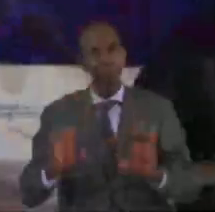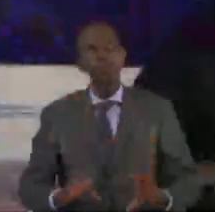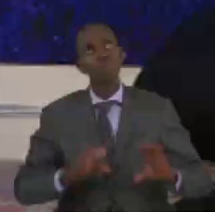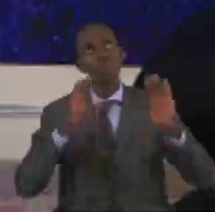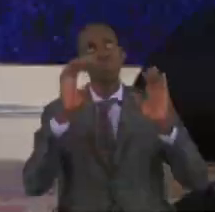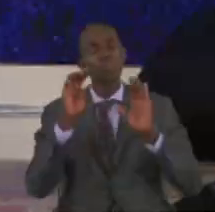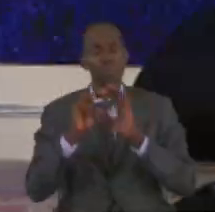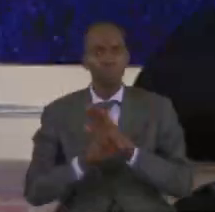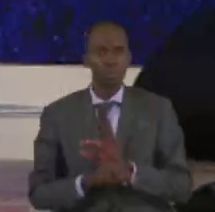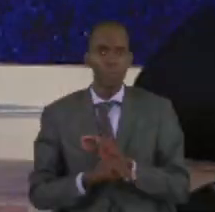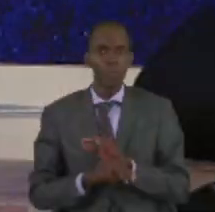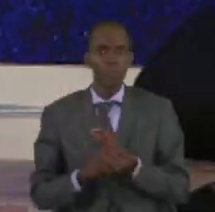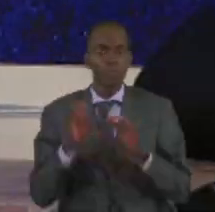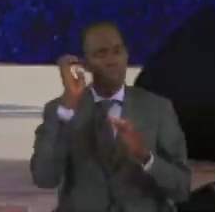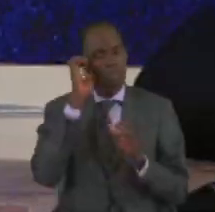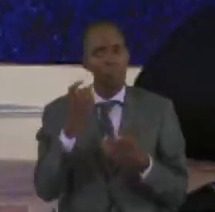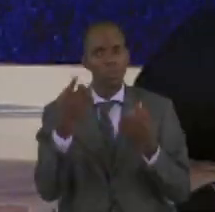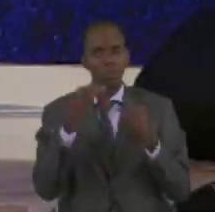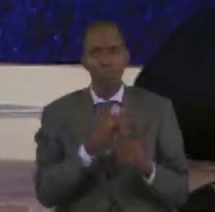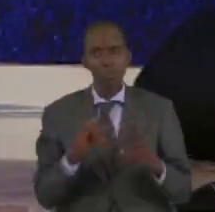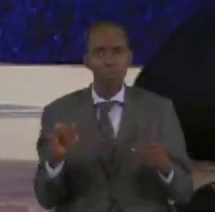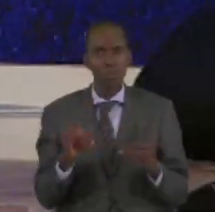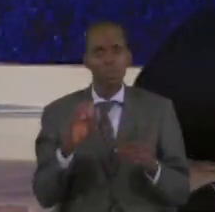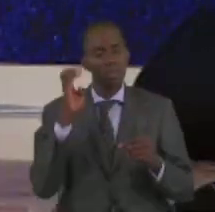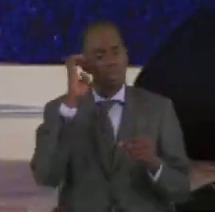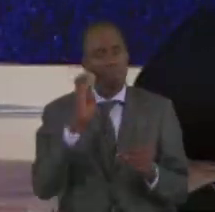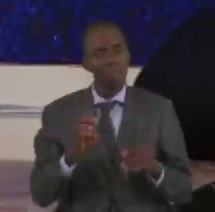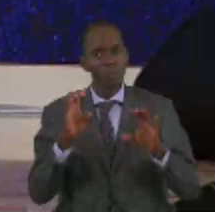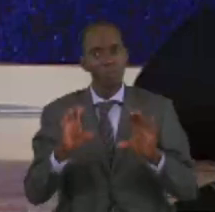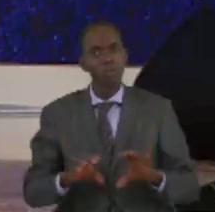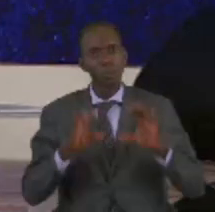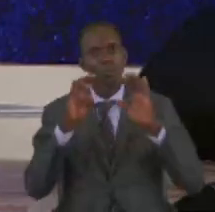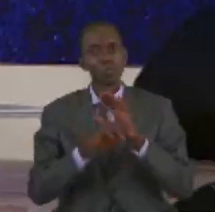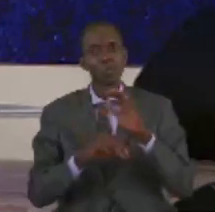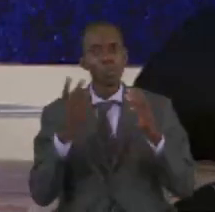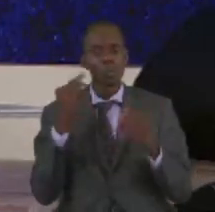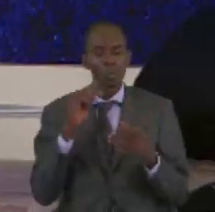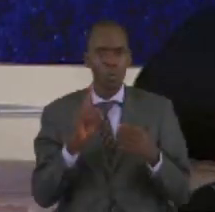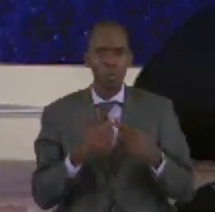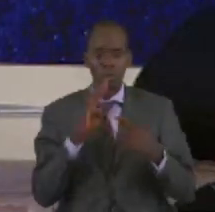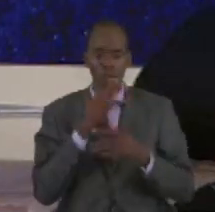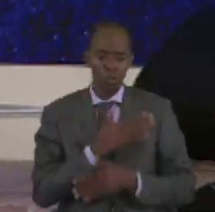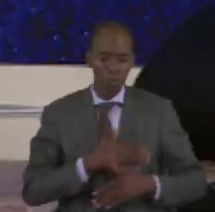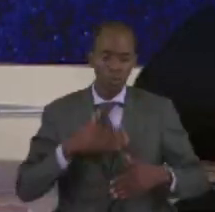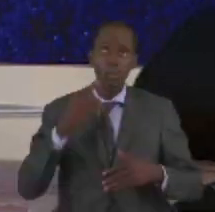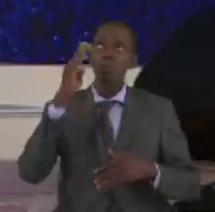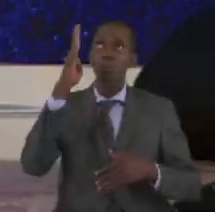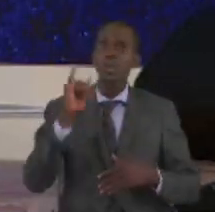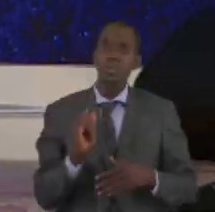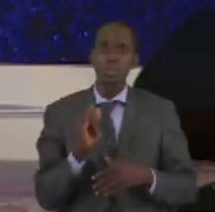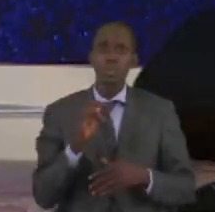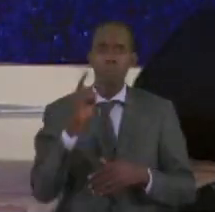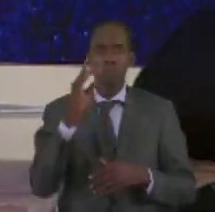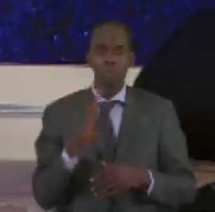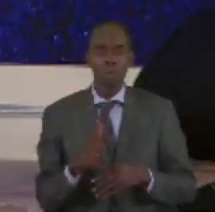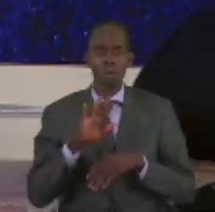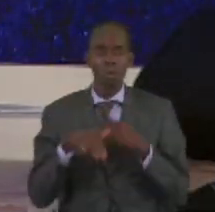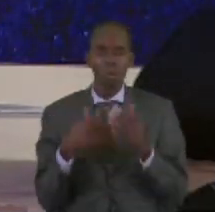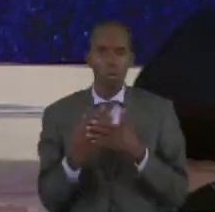son engagement, sa consécration, son appel, et c'est de plaire au Seigneur à tout